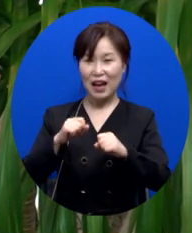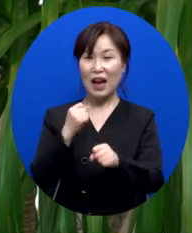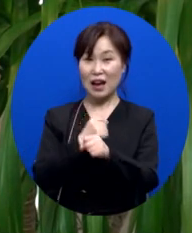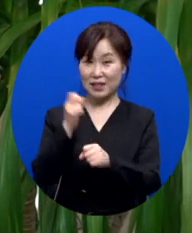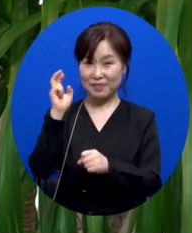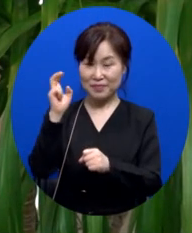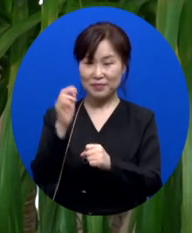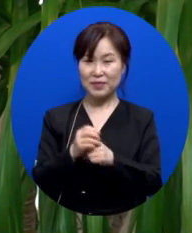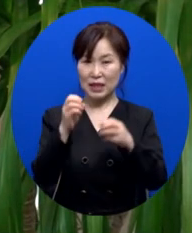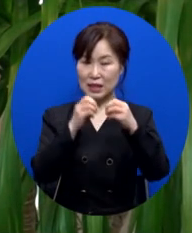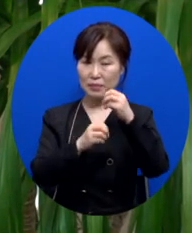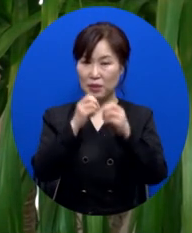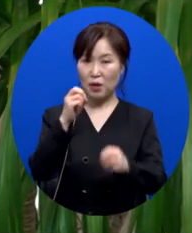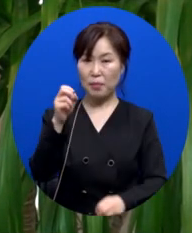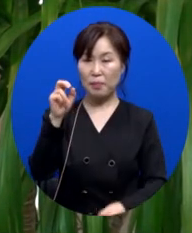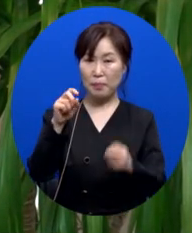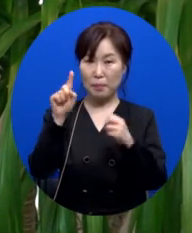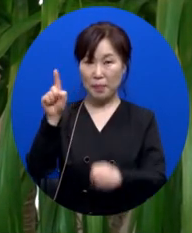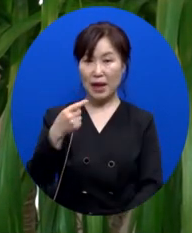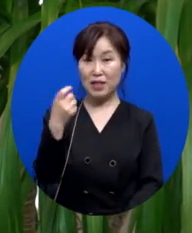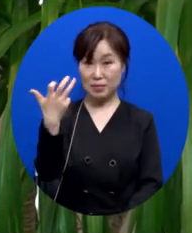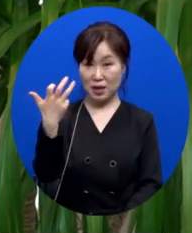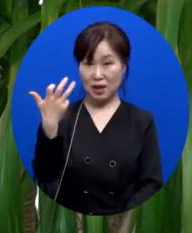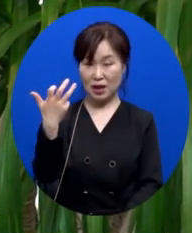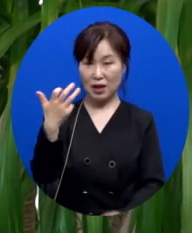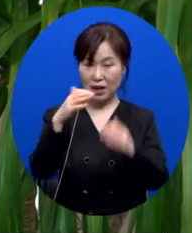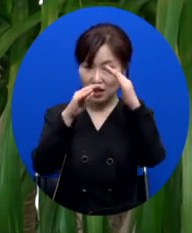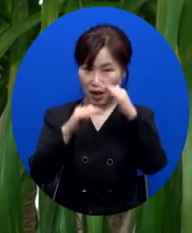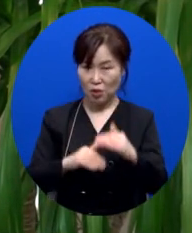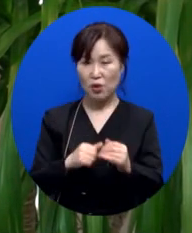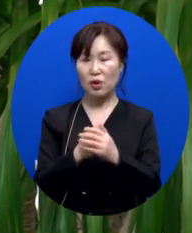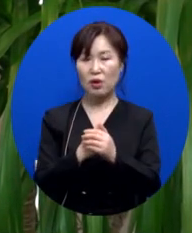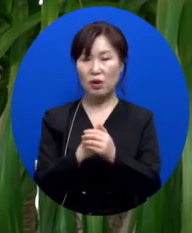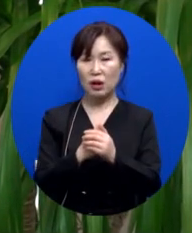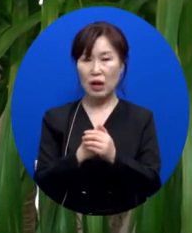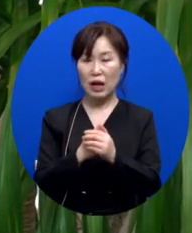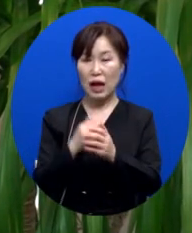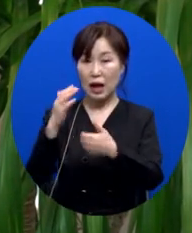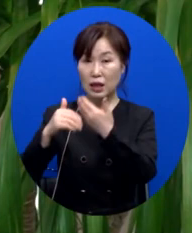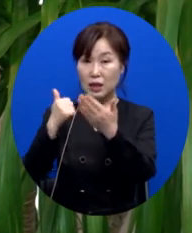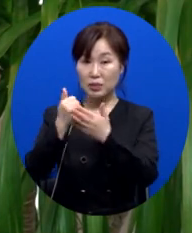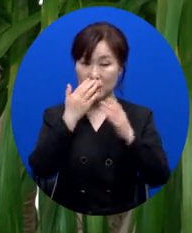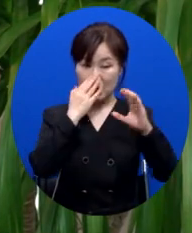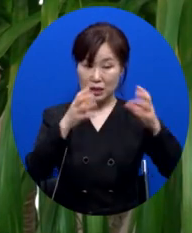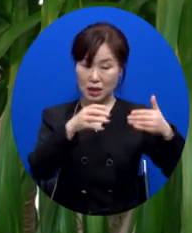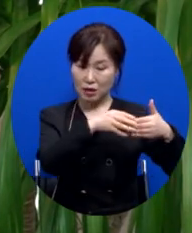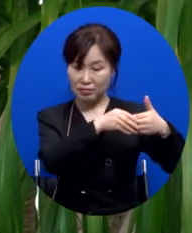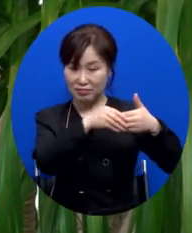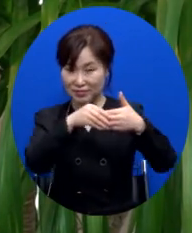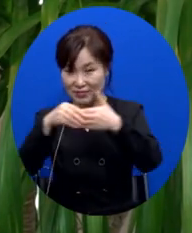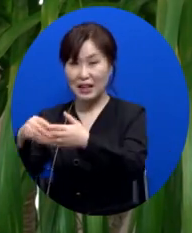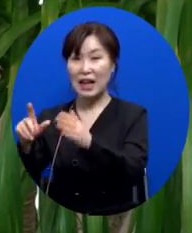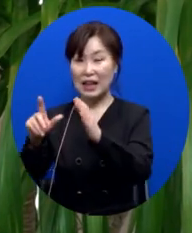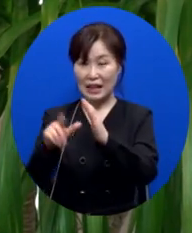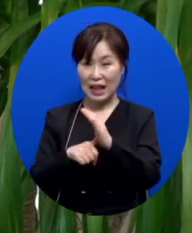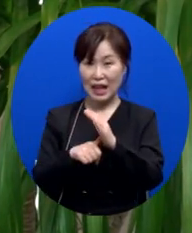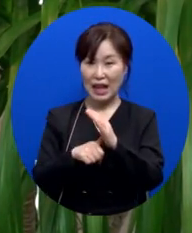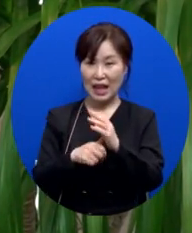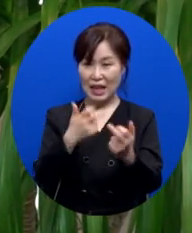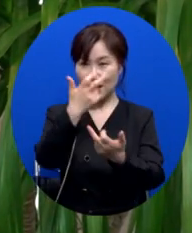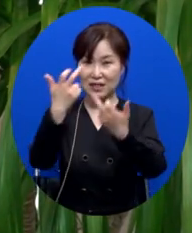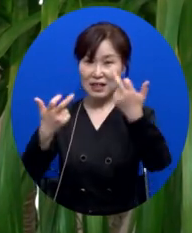114 편에 보면 하나님께서 이스라엘 백성들을 이끌고 가실 때 사람들은 염소 처럼 벌써 뒤 놀기